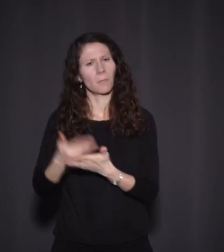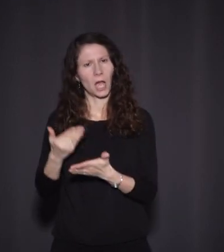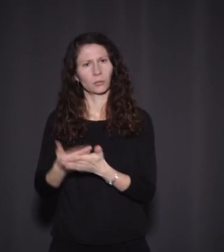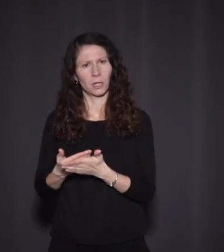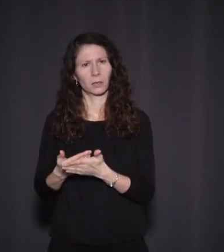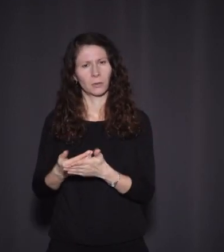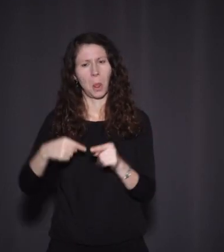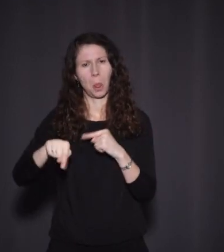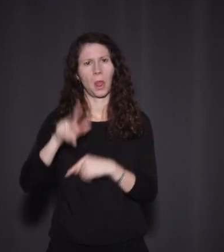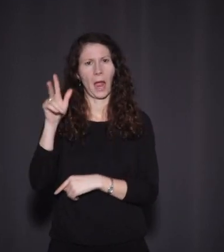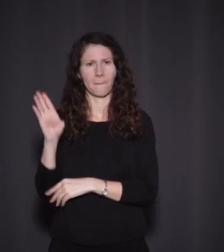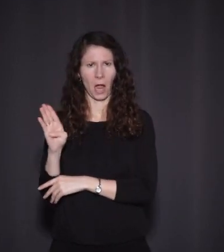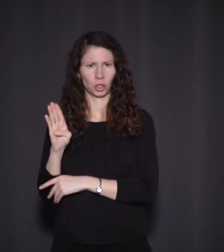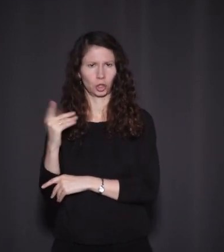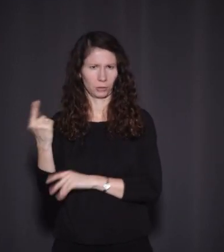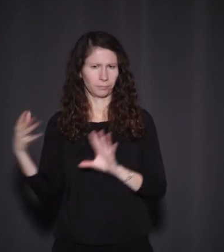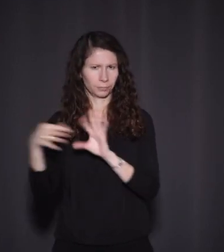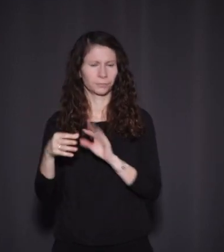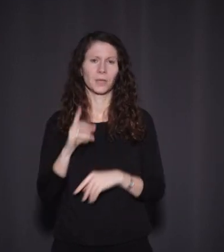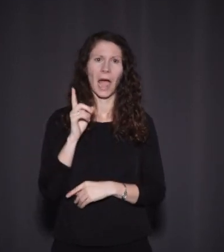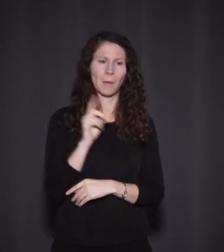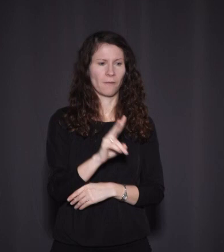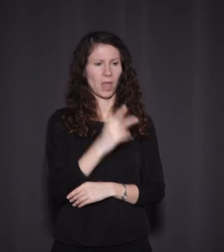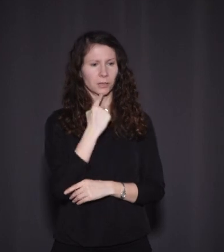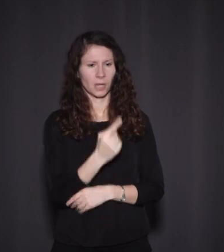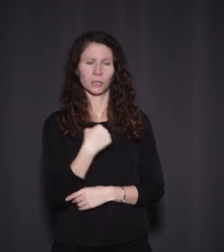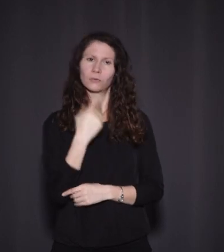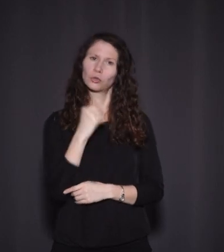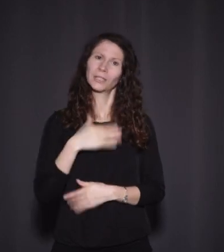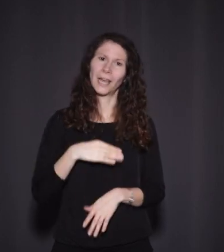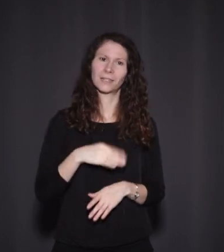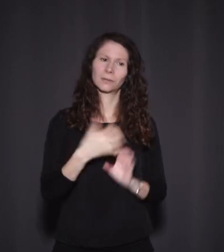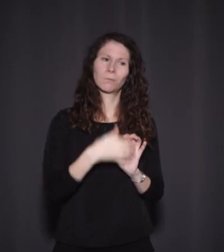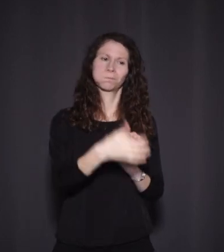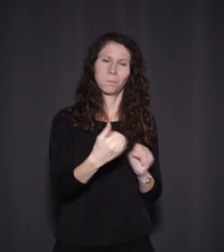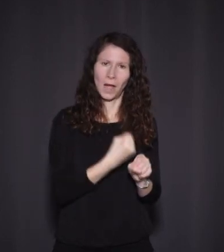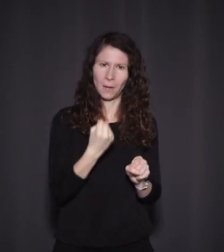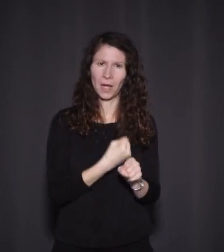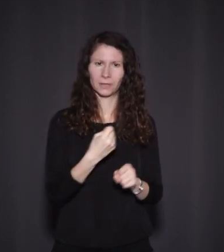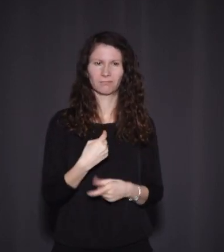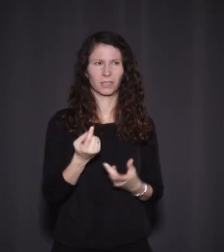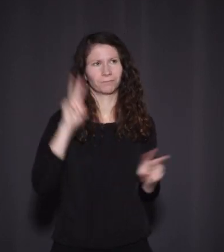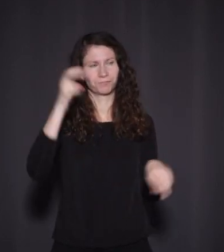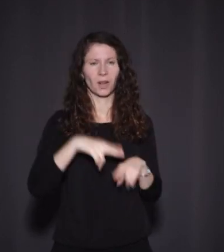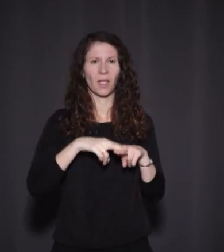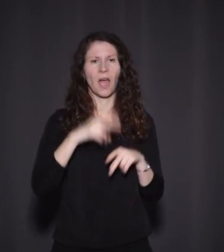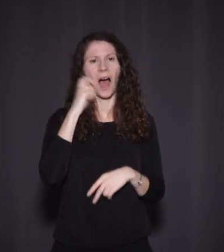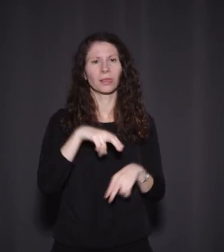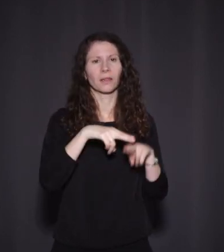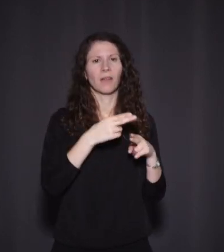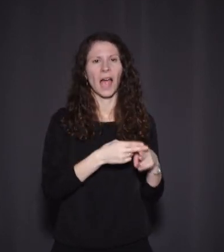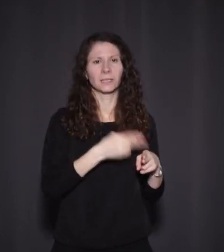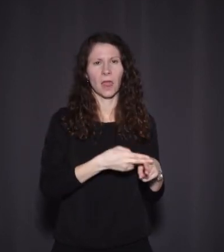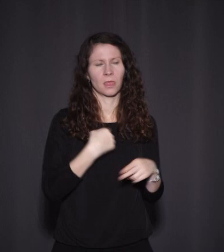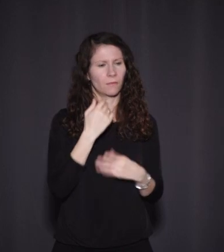Herr Bartsch vortragen. Aber diejenigen, die sagen, ich möchte gerne länger, ich möchte nicht zum alten Eisen zählen, ich will noch was